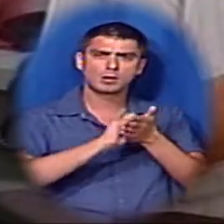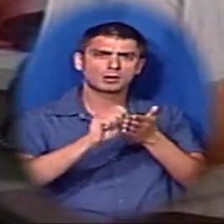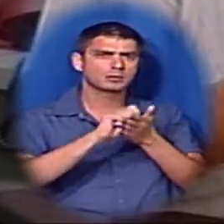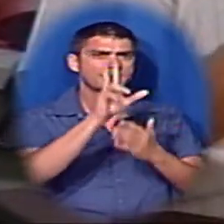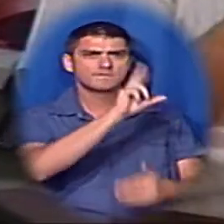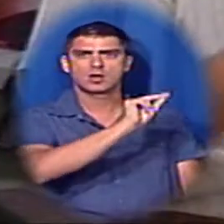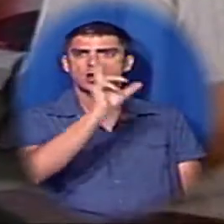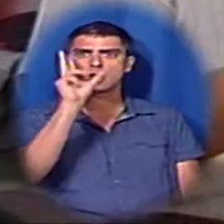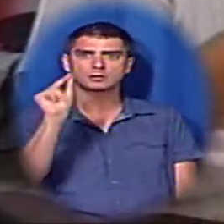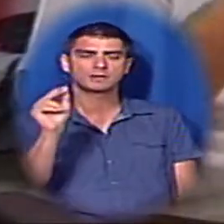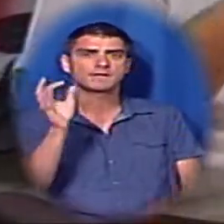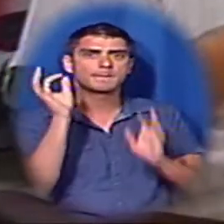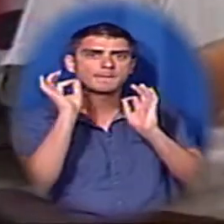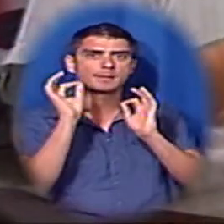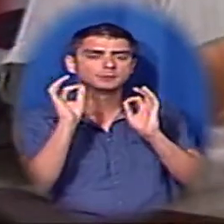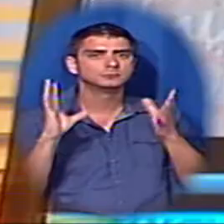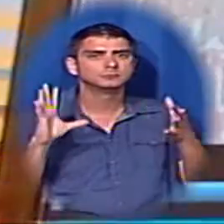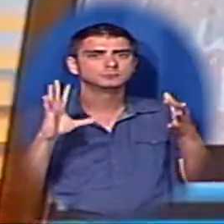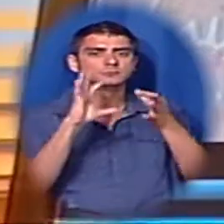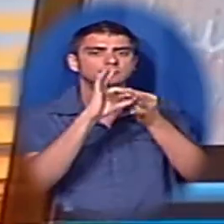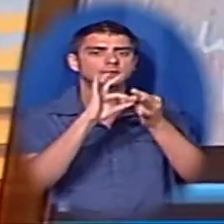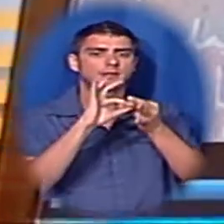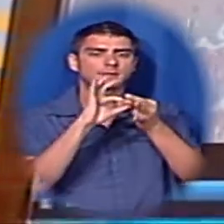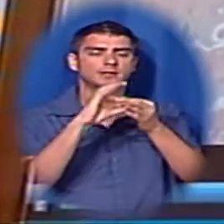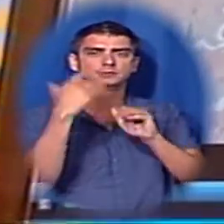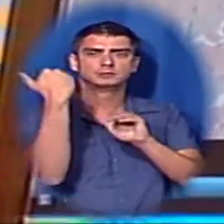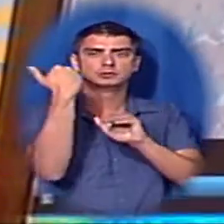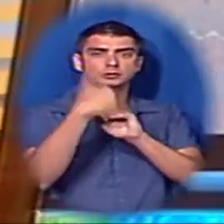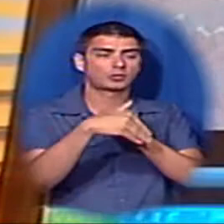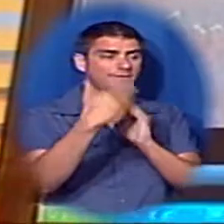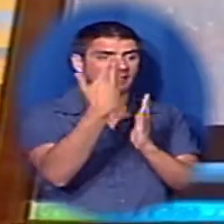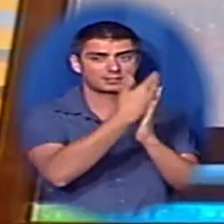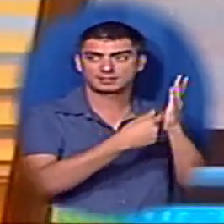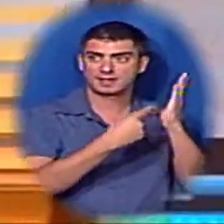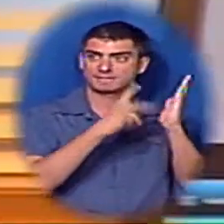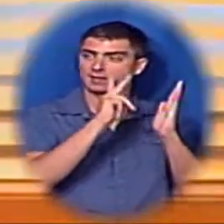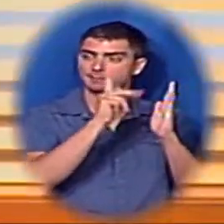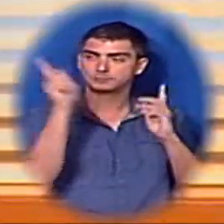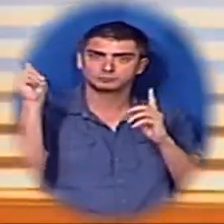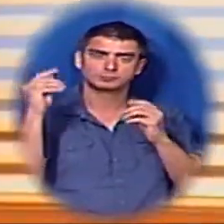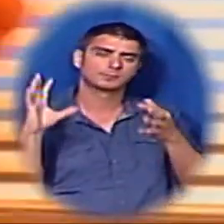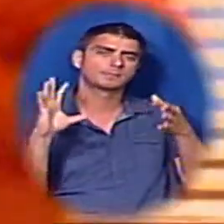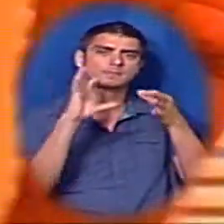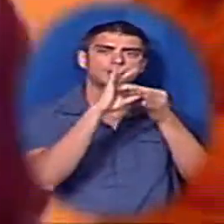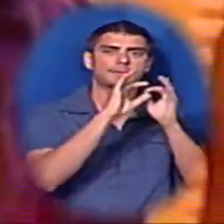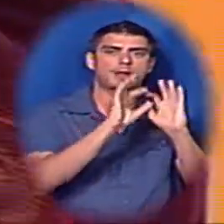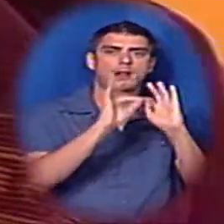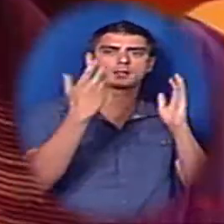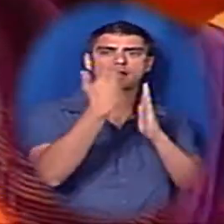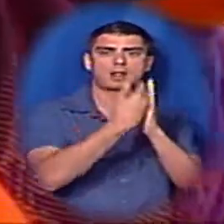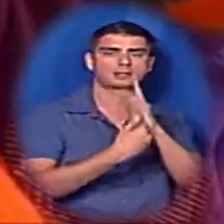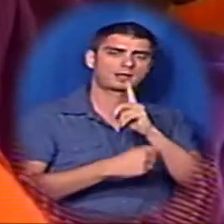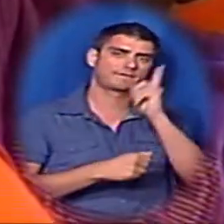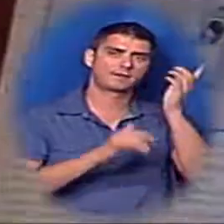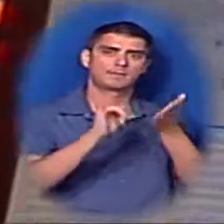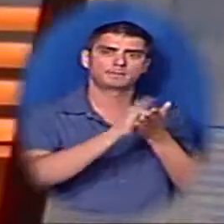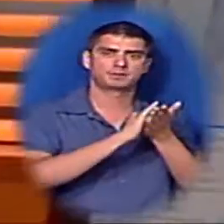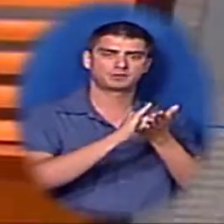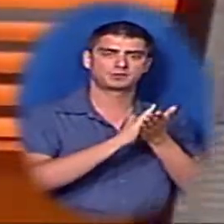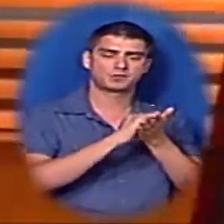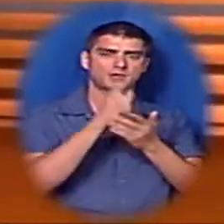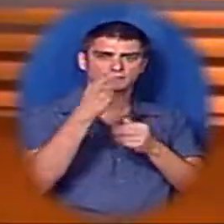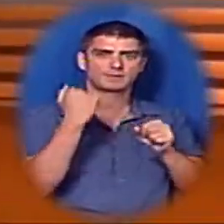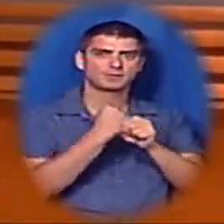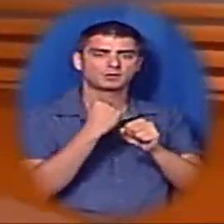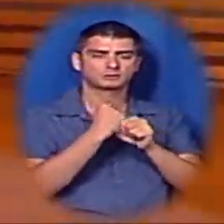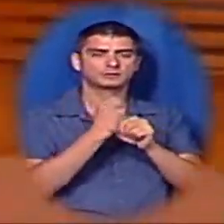סופר שממש מתחבר, הסוף של הדף מקיימברידג' ממש מתחבר אל תחילת הדף בניו יורק. הם